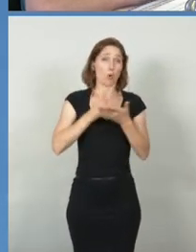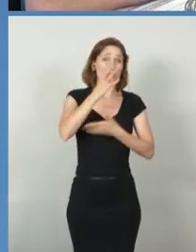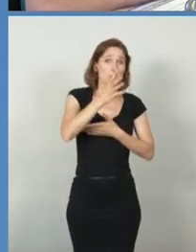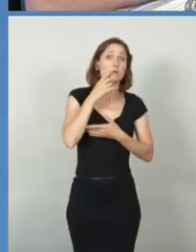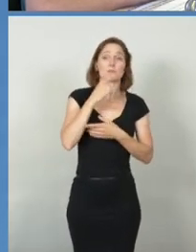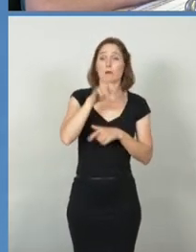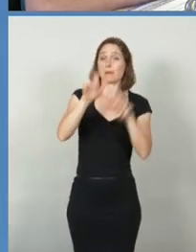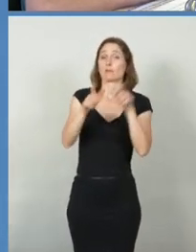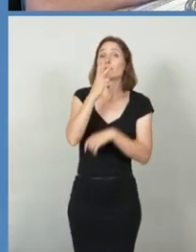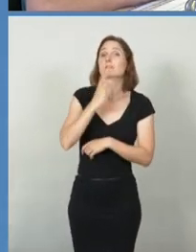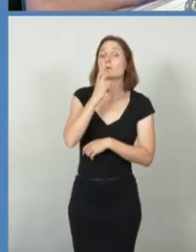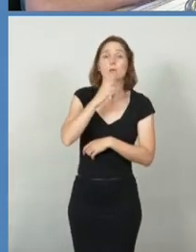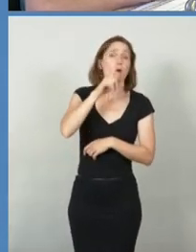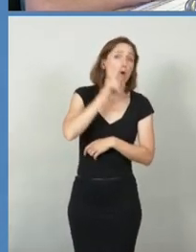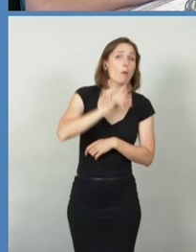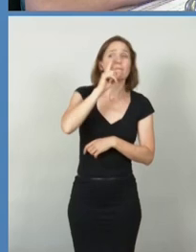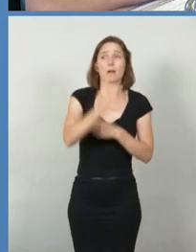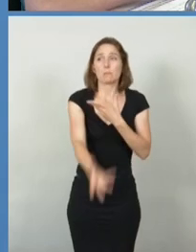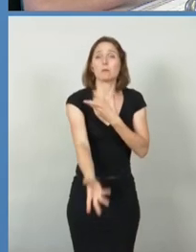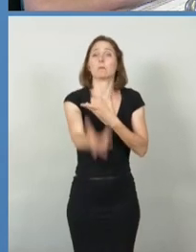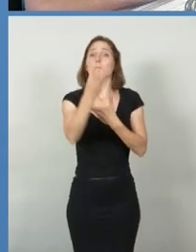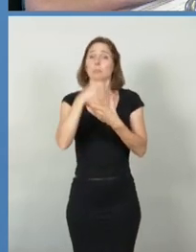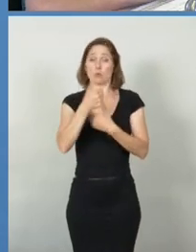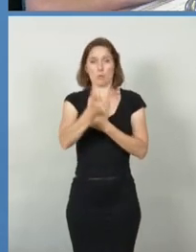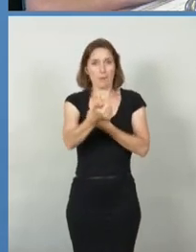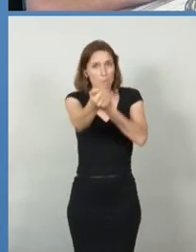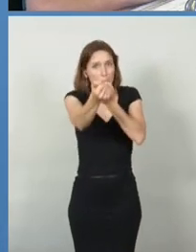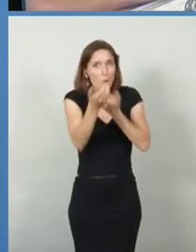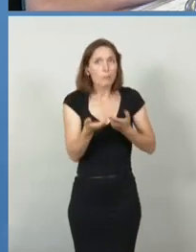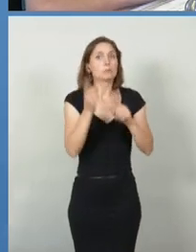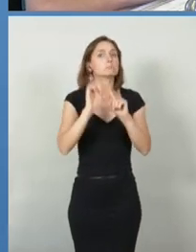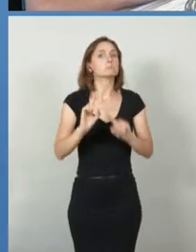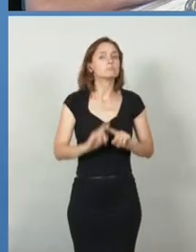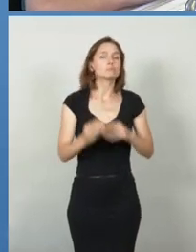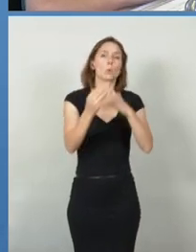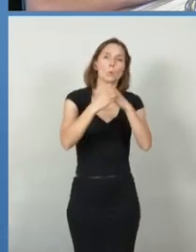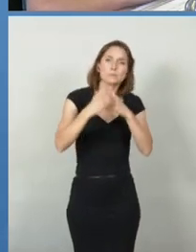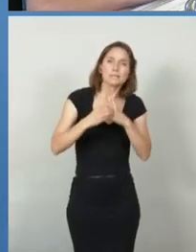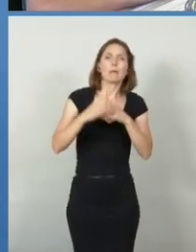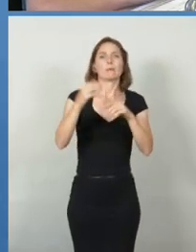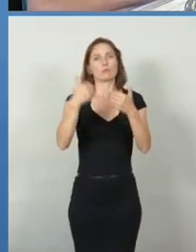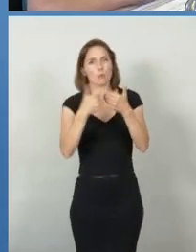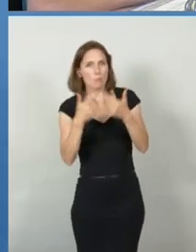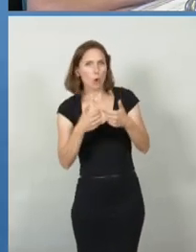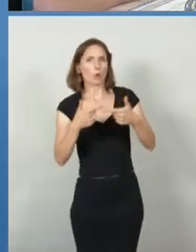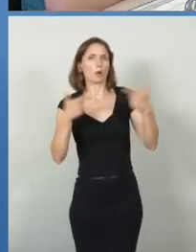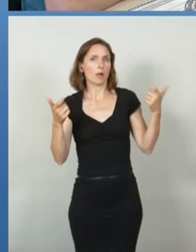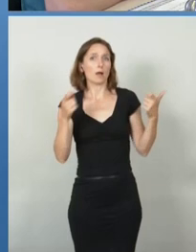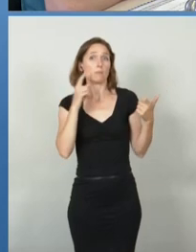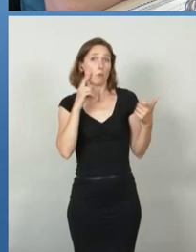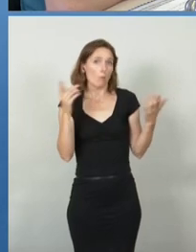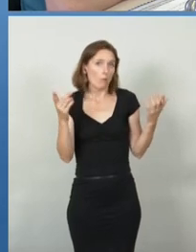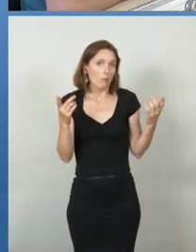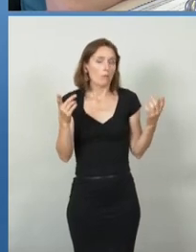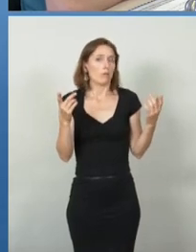un ensemble de recommandations parmi lesquels un certain nombre de conseils de recommandations de demandes pour la prise en compte d'une